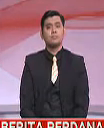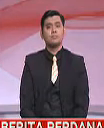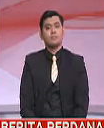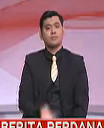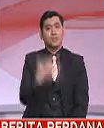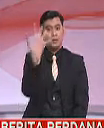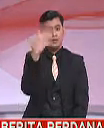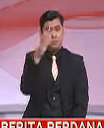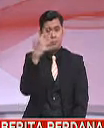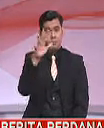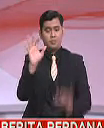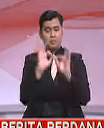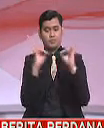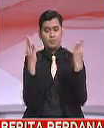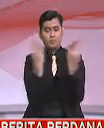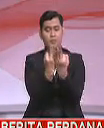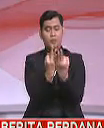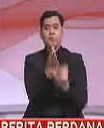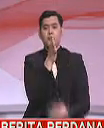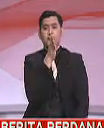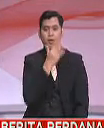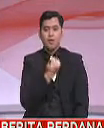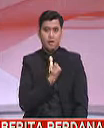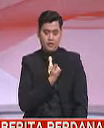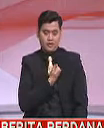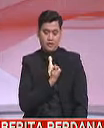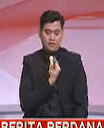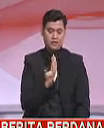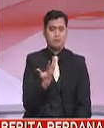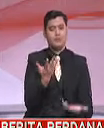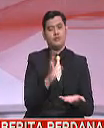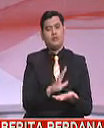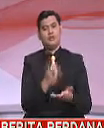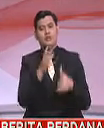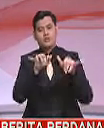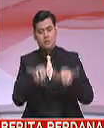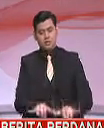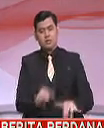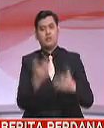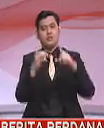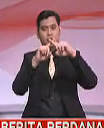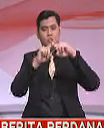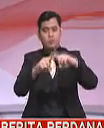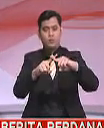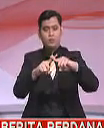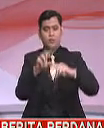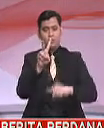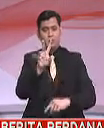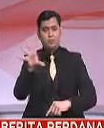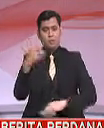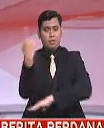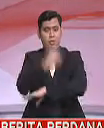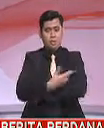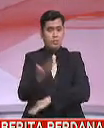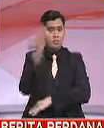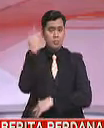15 keluarga yang rata-ratanya golongan ibu tunggal yang berlindung di sebuah dewan di ibu negara sejak 20 hari lalu bersyukur mendapat